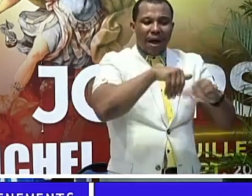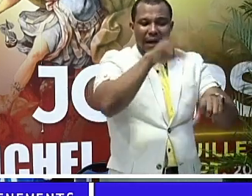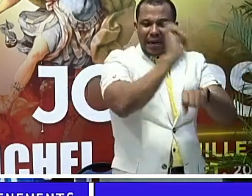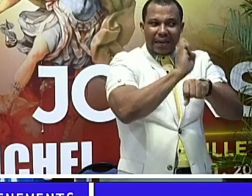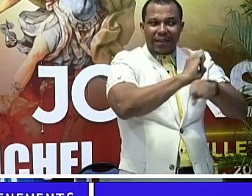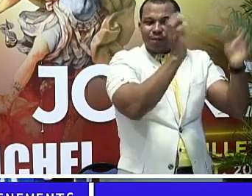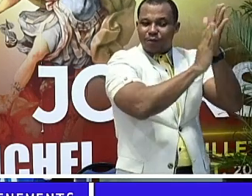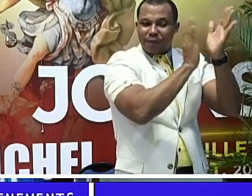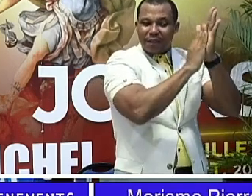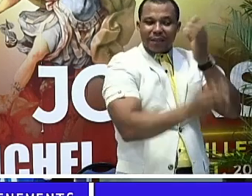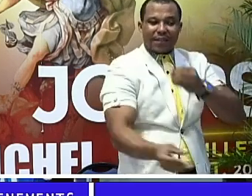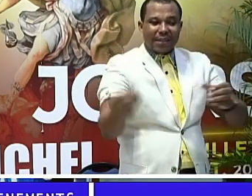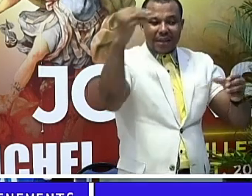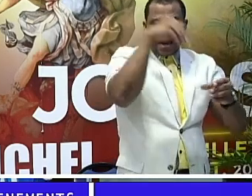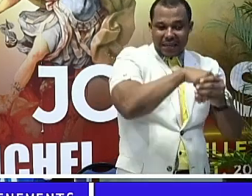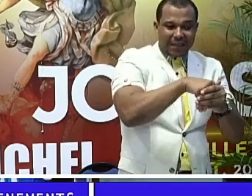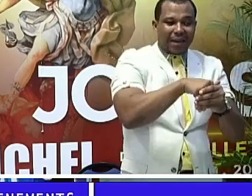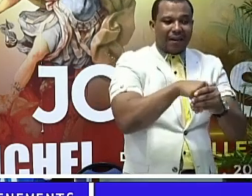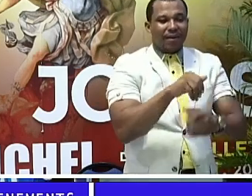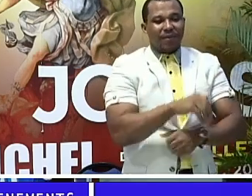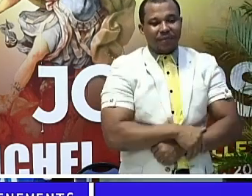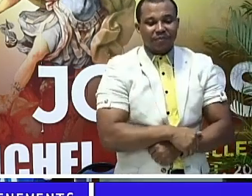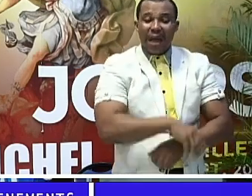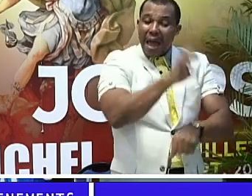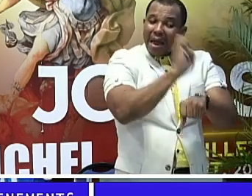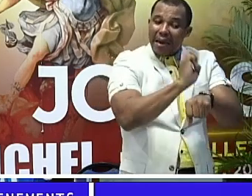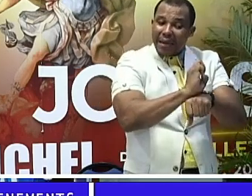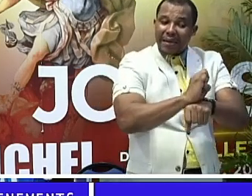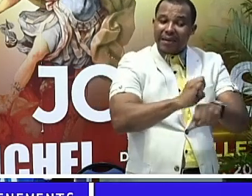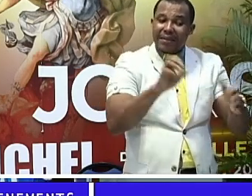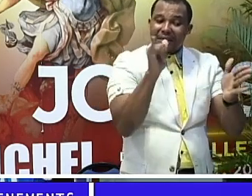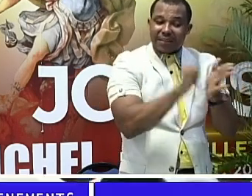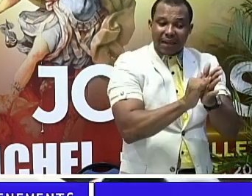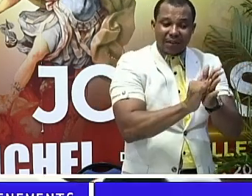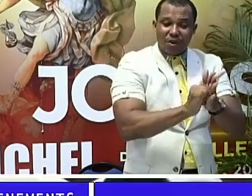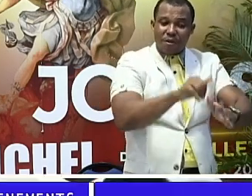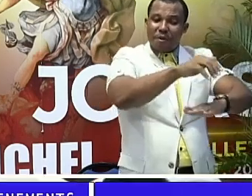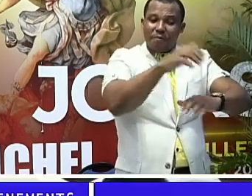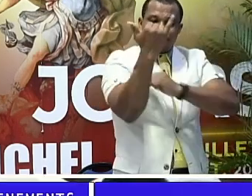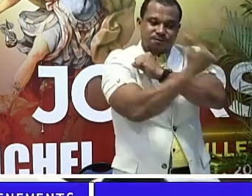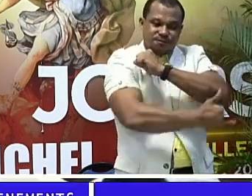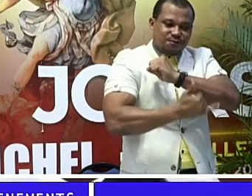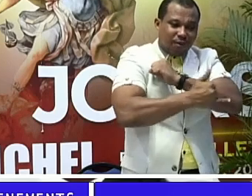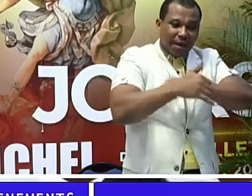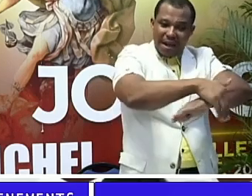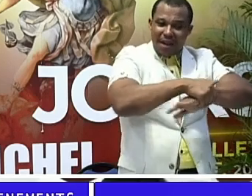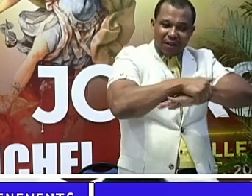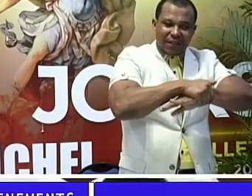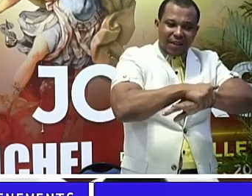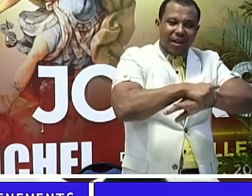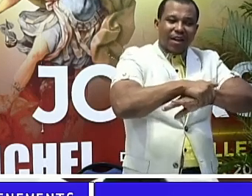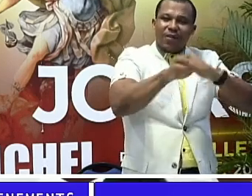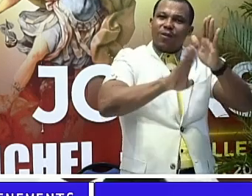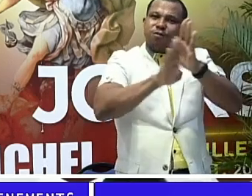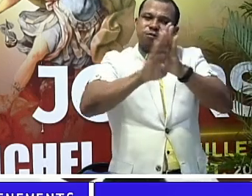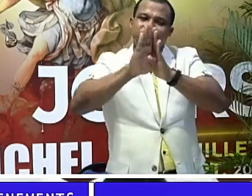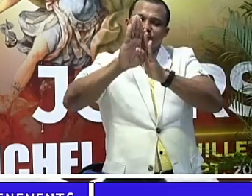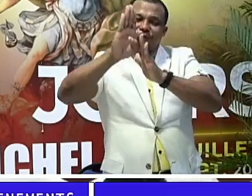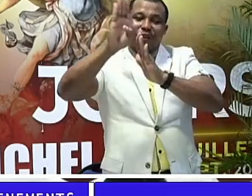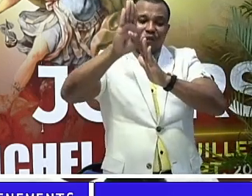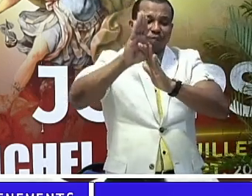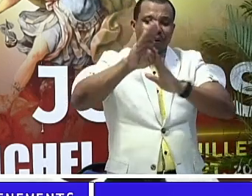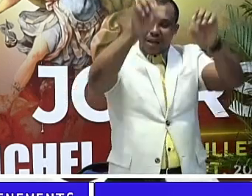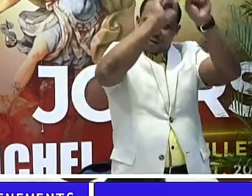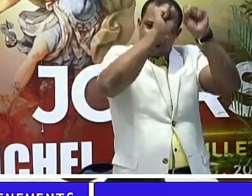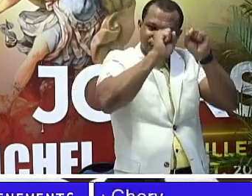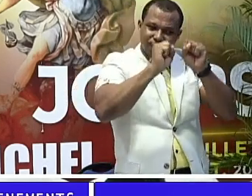faire une Église à part. Et l'Église ça, de l'Angleterre étant, il vient développer dans l'autre pays parce que il y a un système